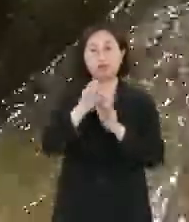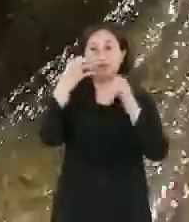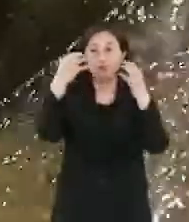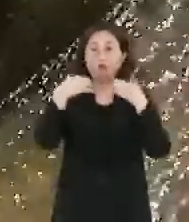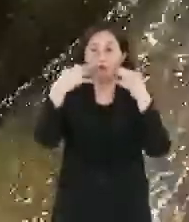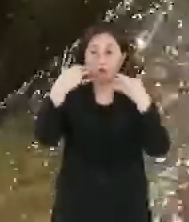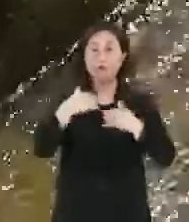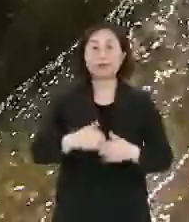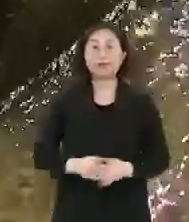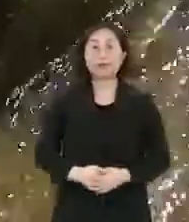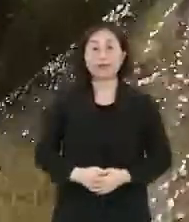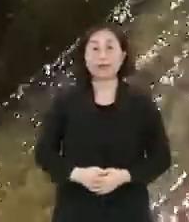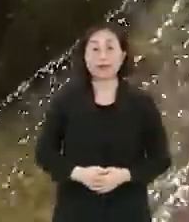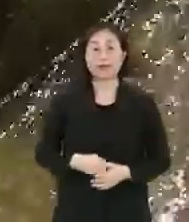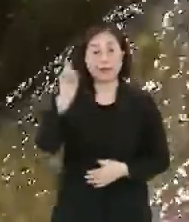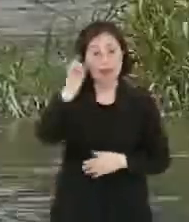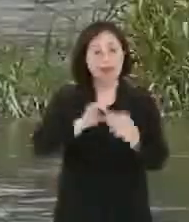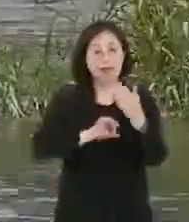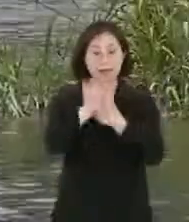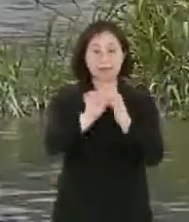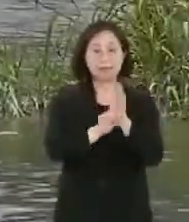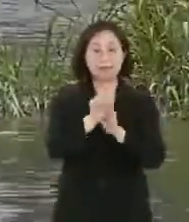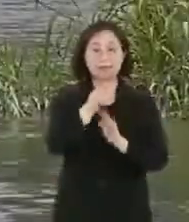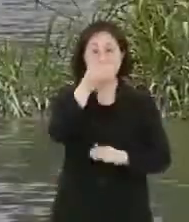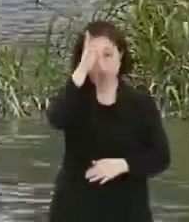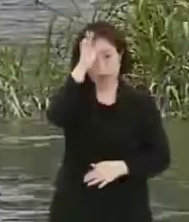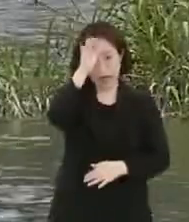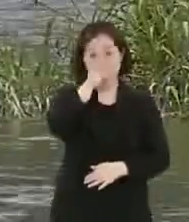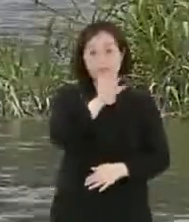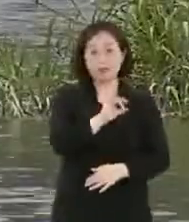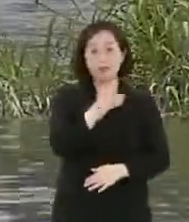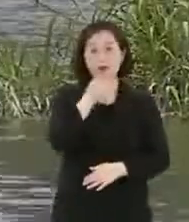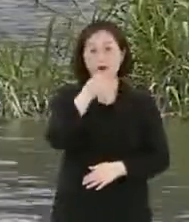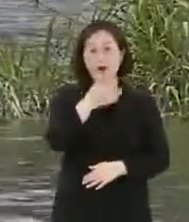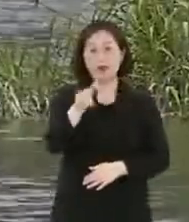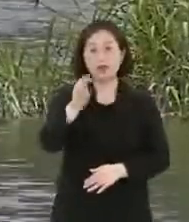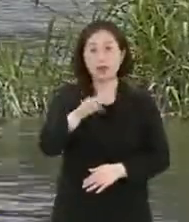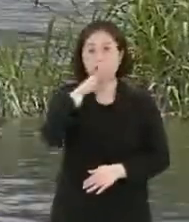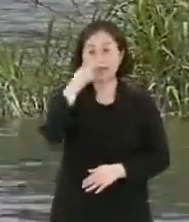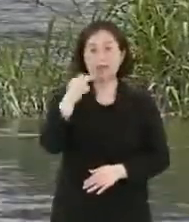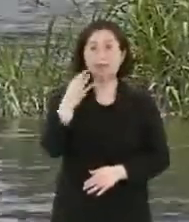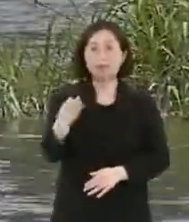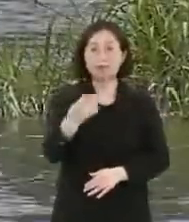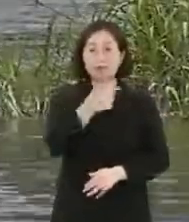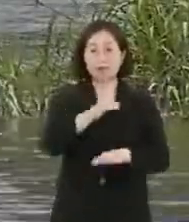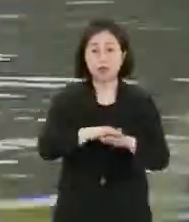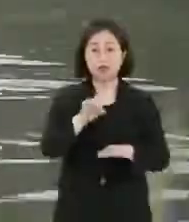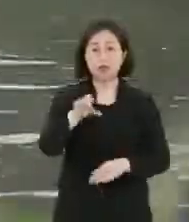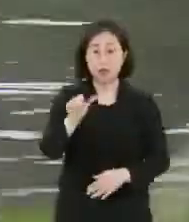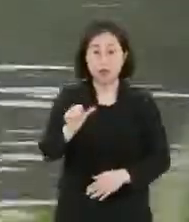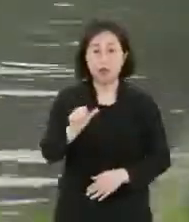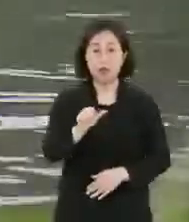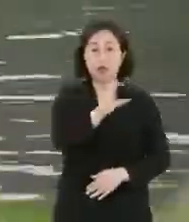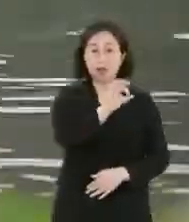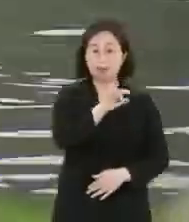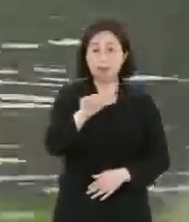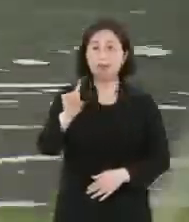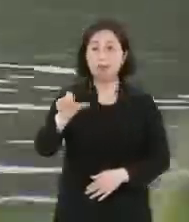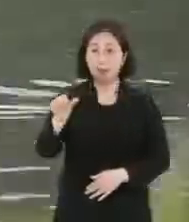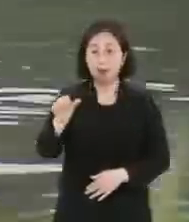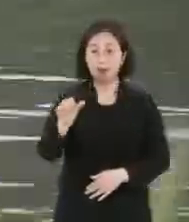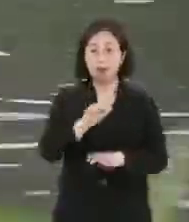더위가 계속되겠습니다. 내일 아침 최저기온은 계룡이 10도, 세종 예산은 14도, 대전 15도 등 10에서